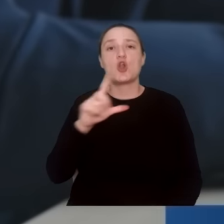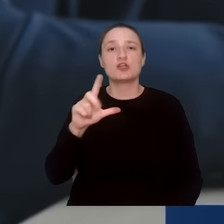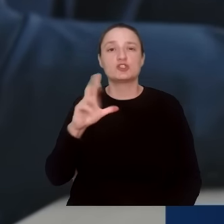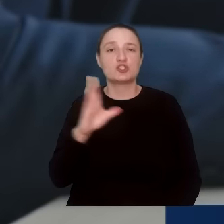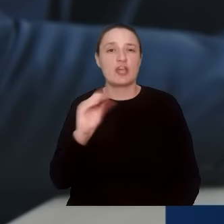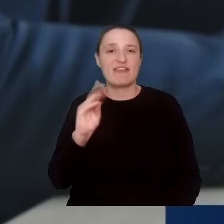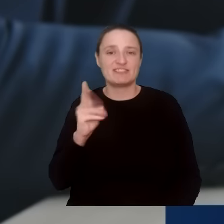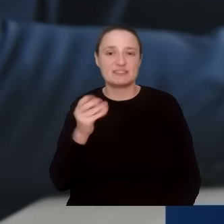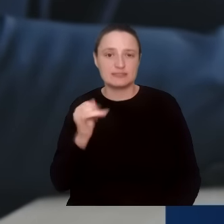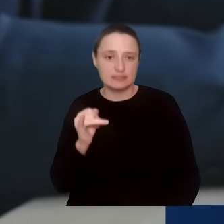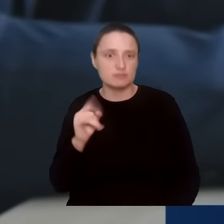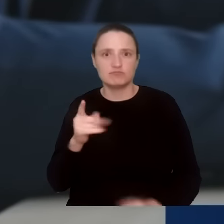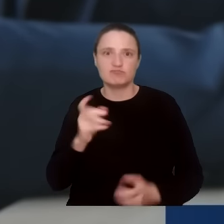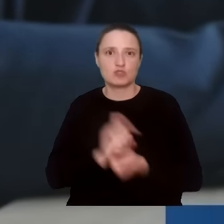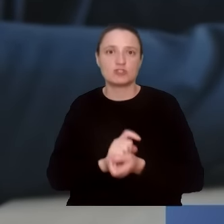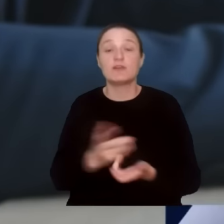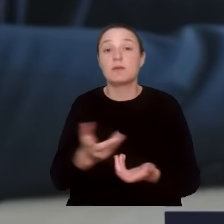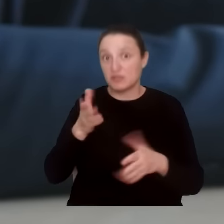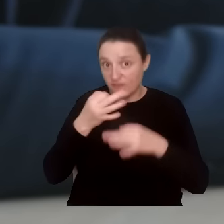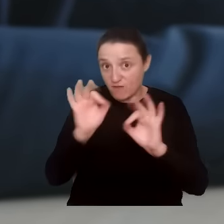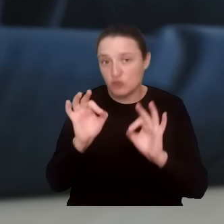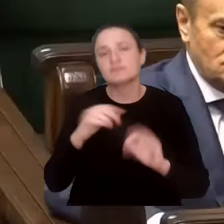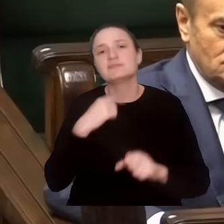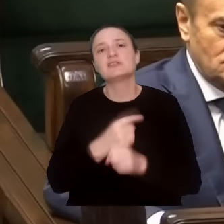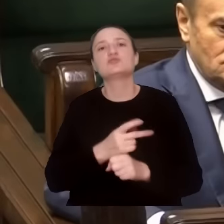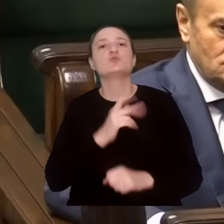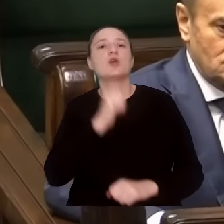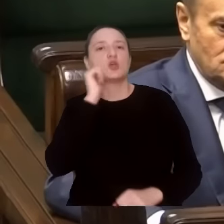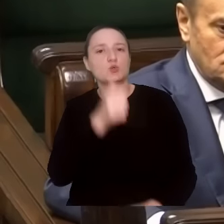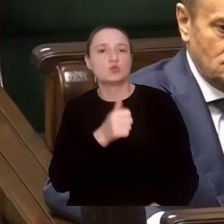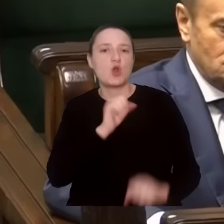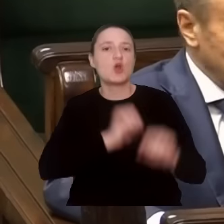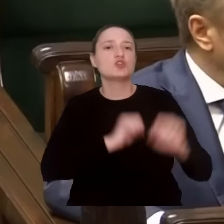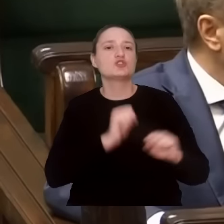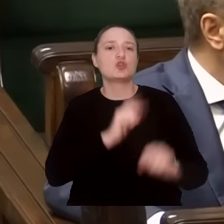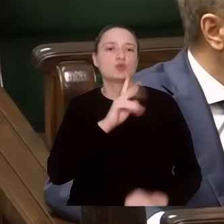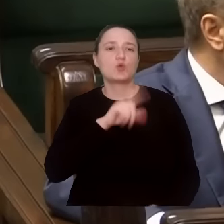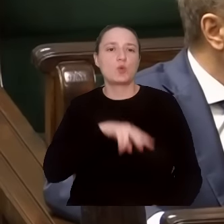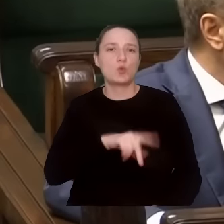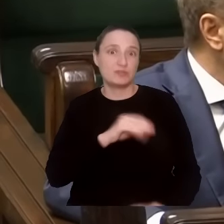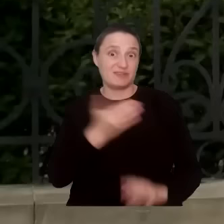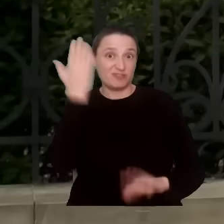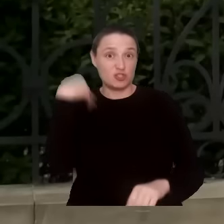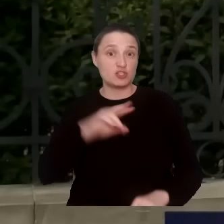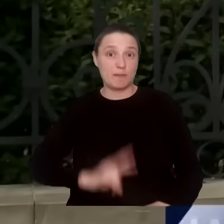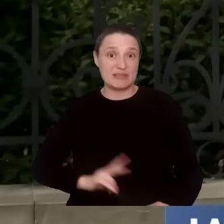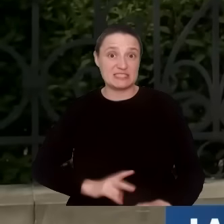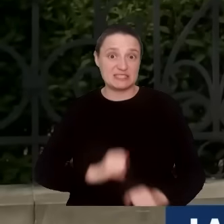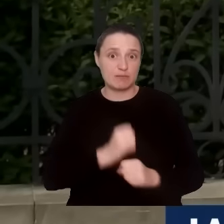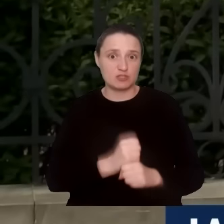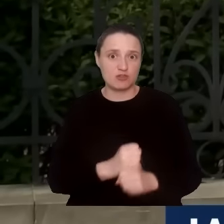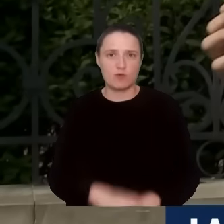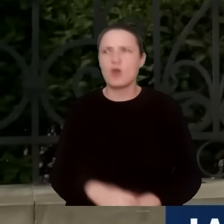czy ksiądz Michał Olszewski wyjdzie na wolność, zdecyduje jutro sędzia Piotr Kluz. To były wiceminister w rządzie Donalda Tuska. Członek rządu